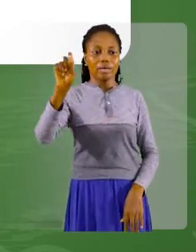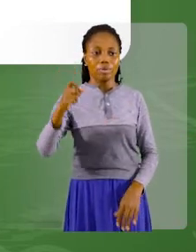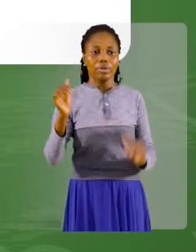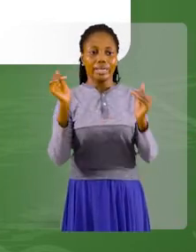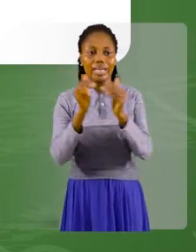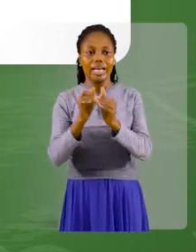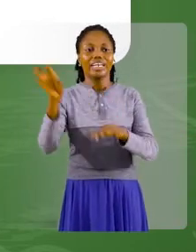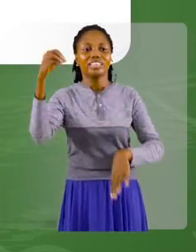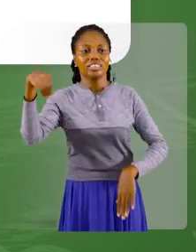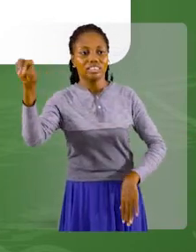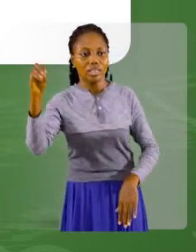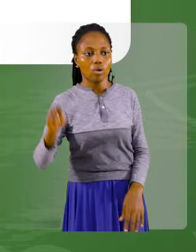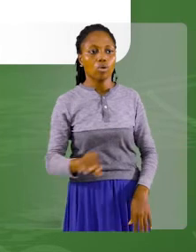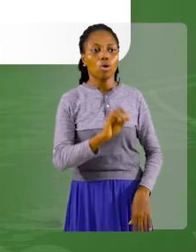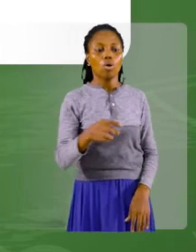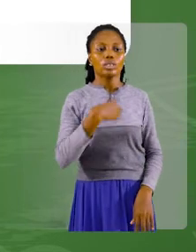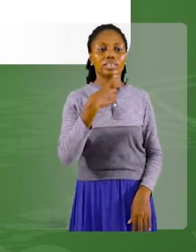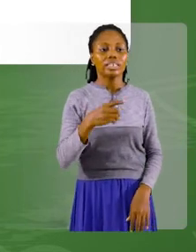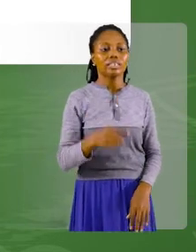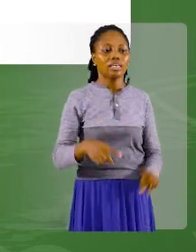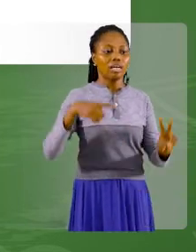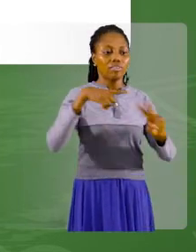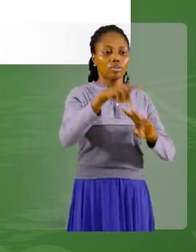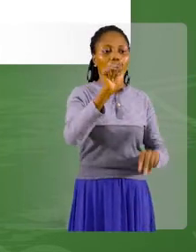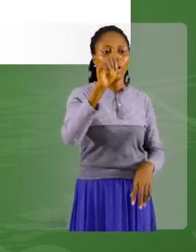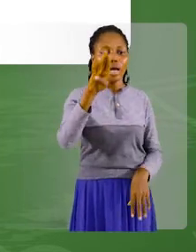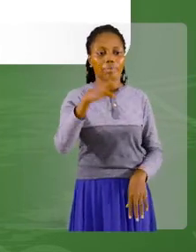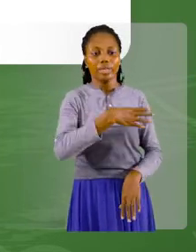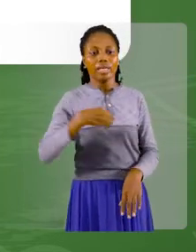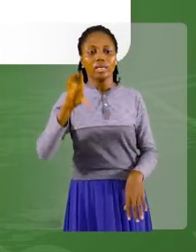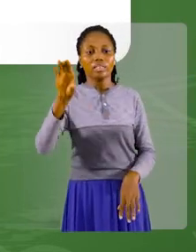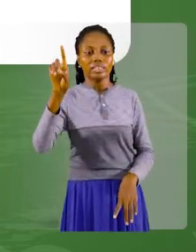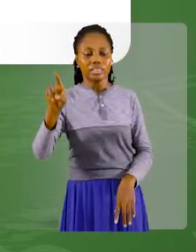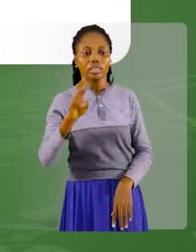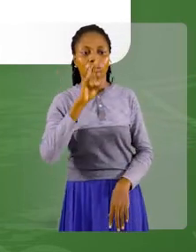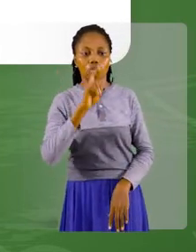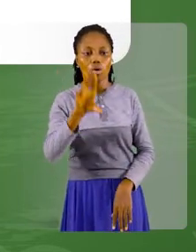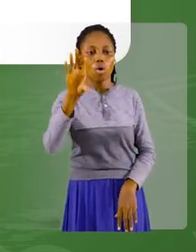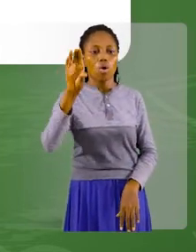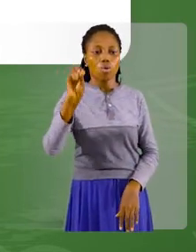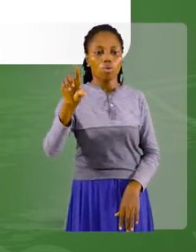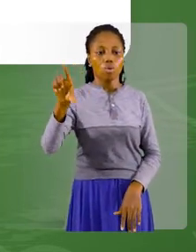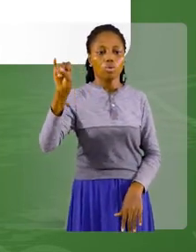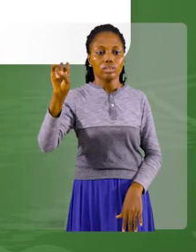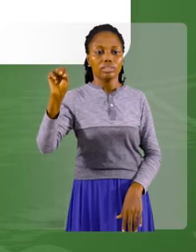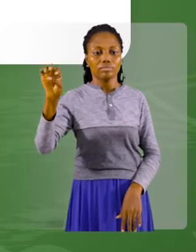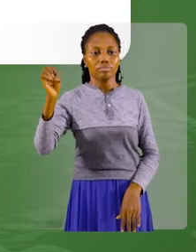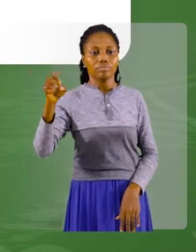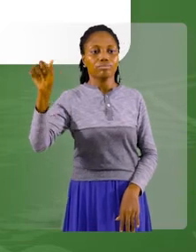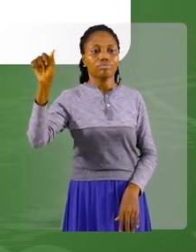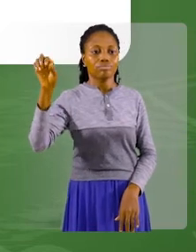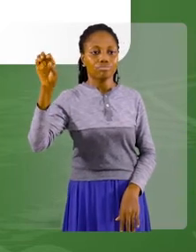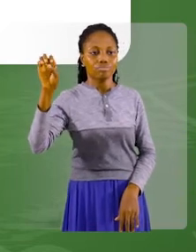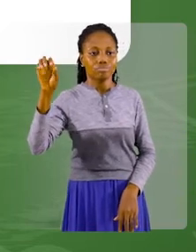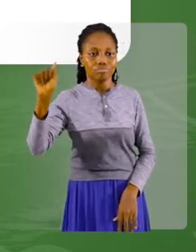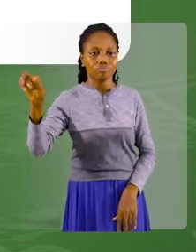0. On dit les vecteurs AB et CD sont collinéaires. Nous passons